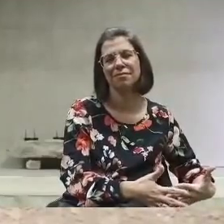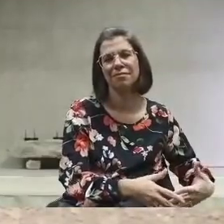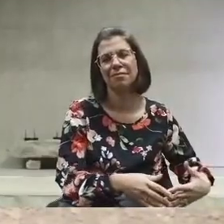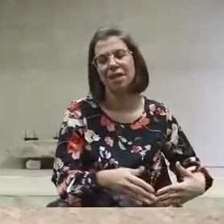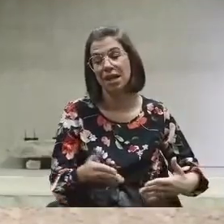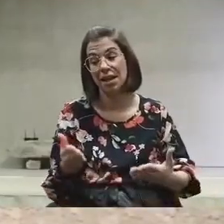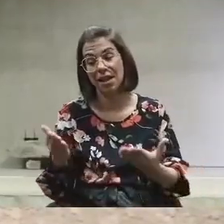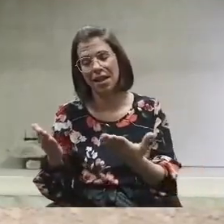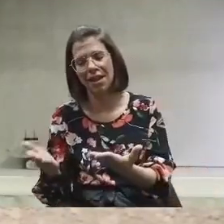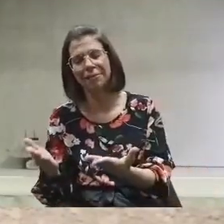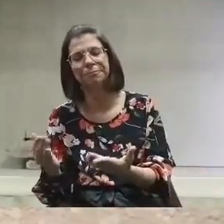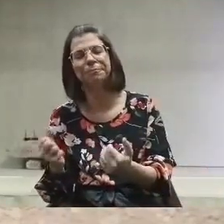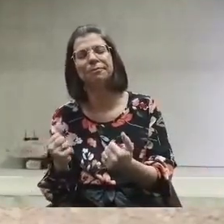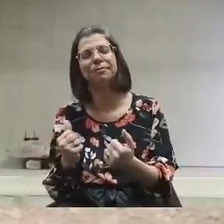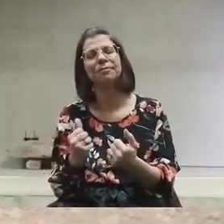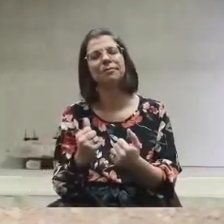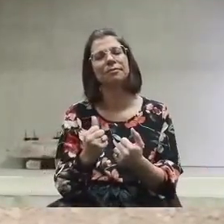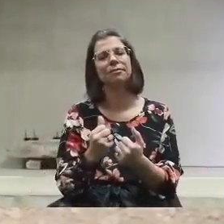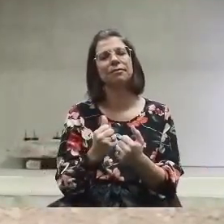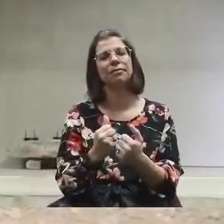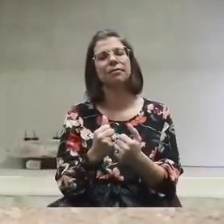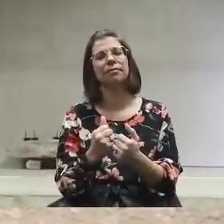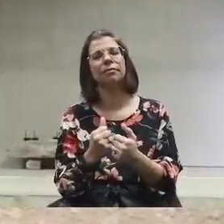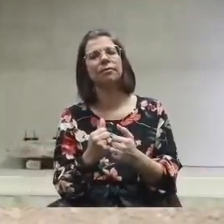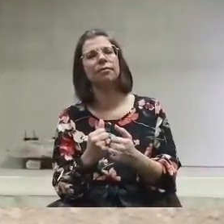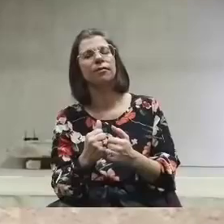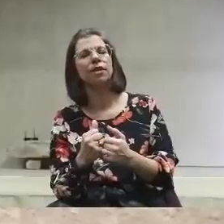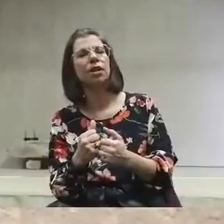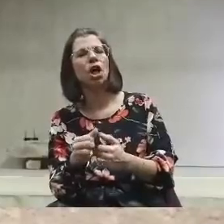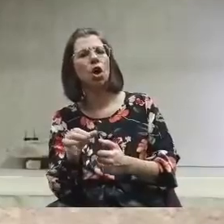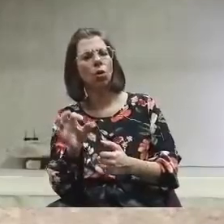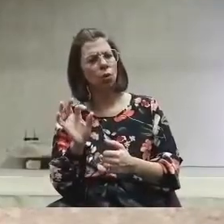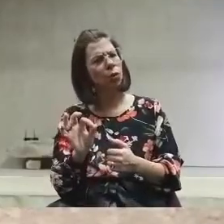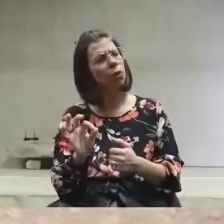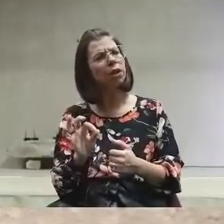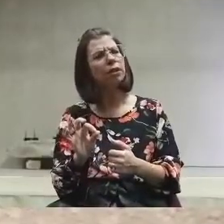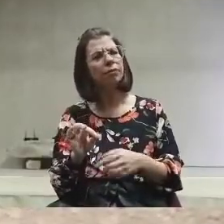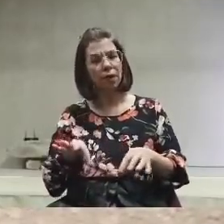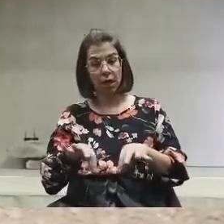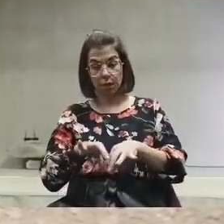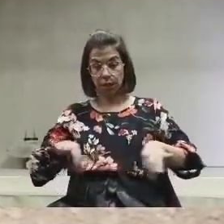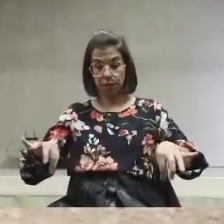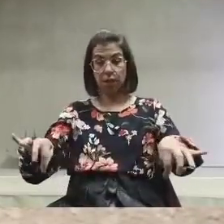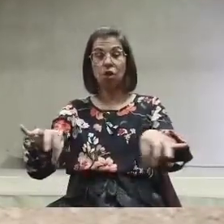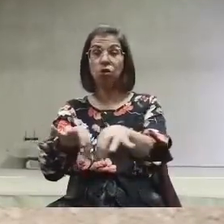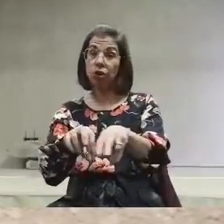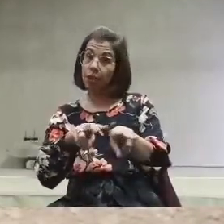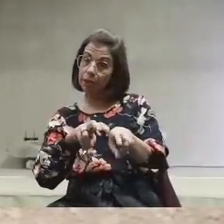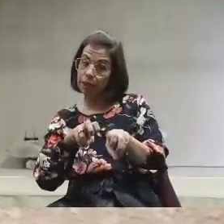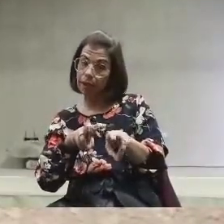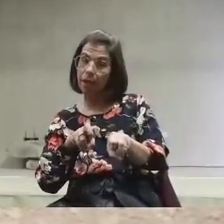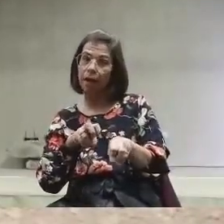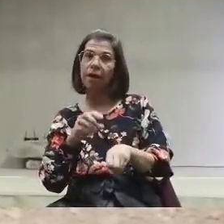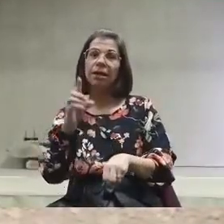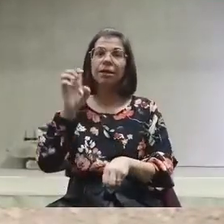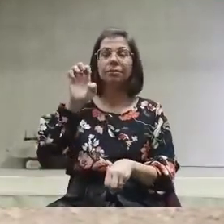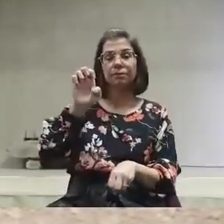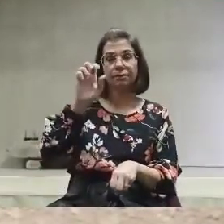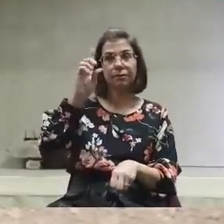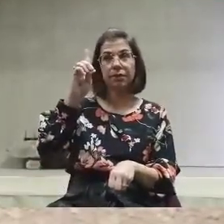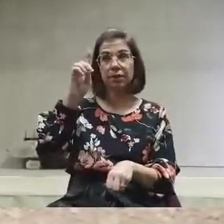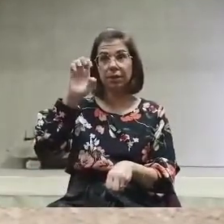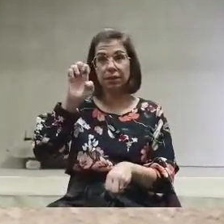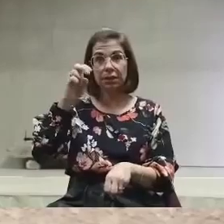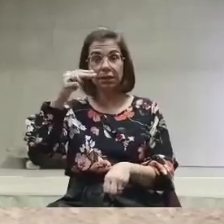que par cette autorité, il gère, il manage, il domine sur toute la création et pour qu'à travers lui,